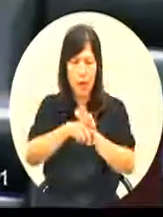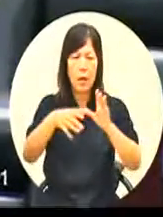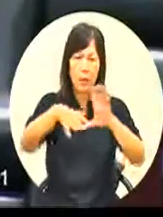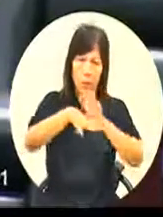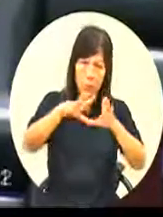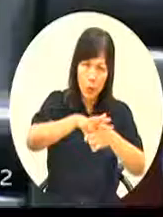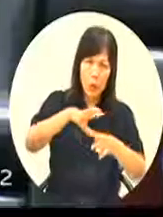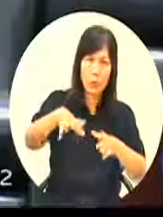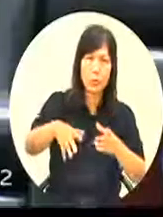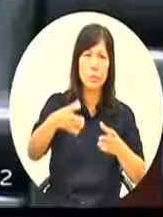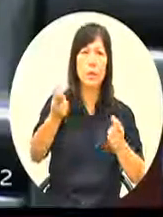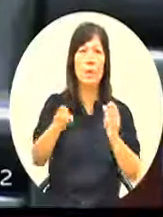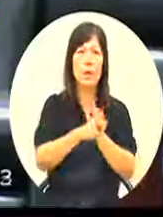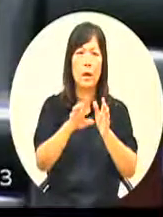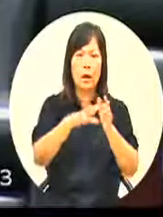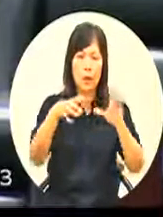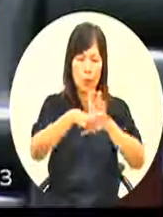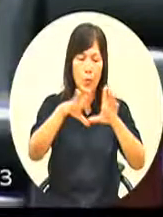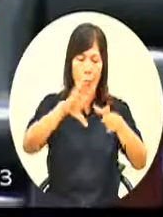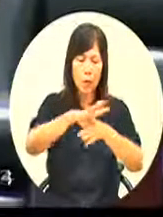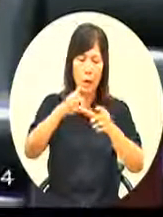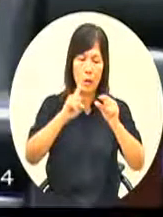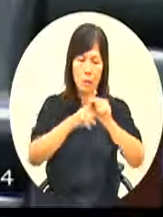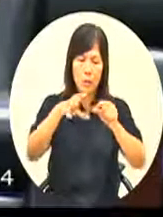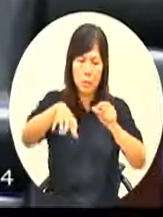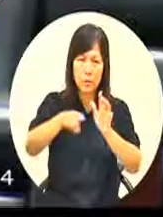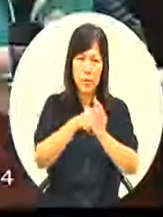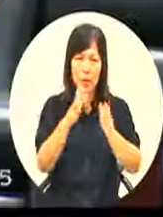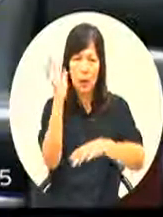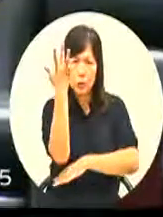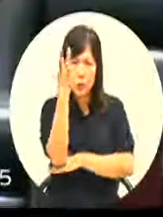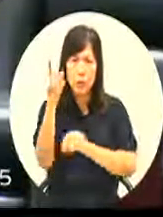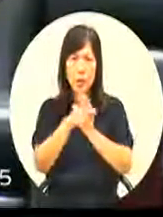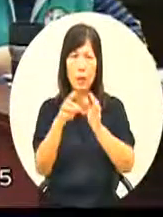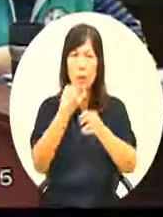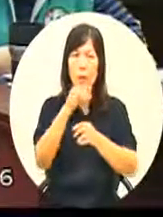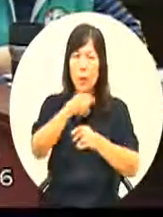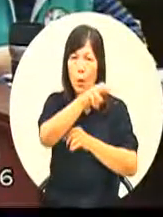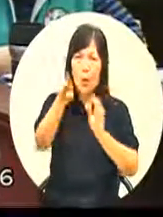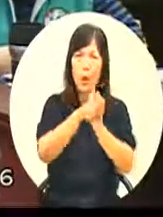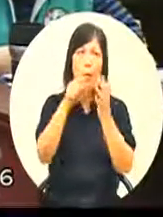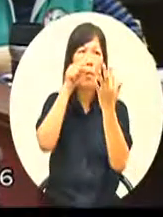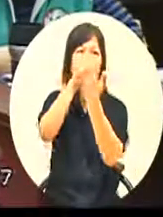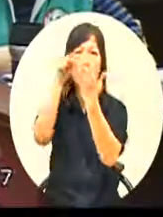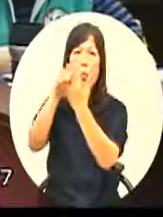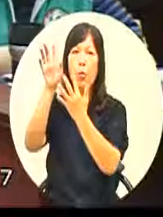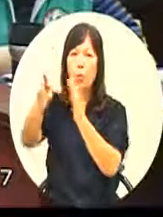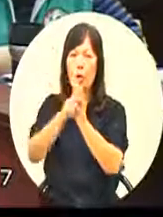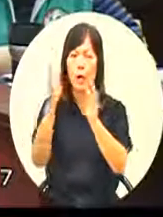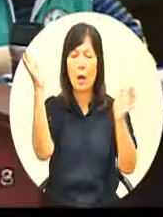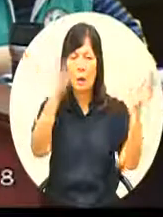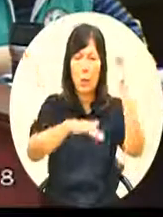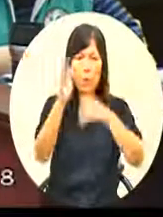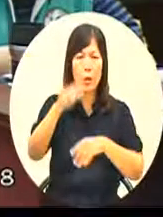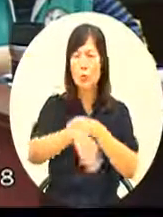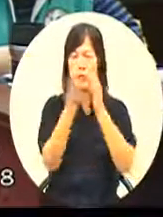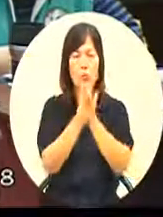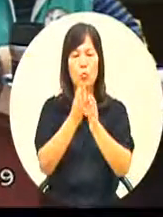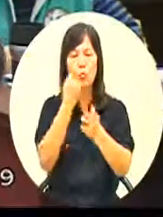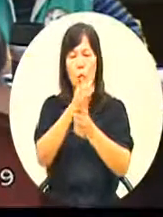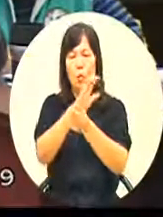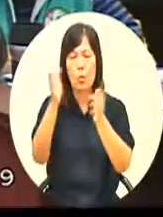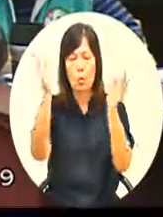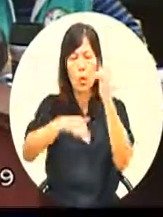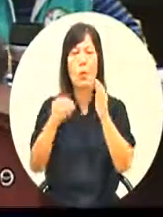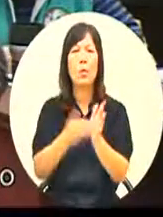们也看到文化中心前面那些树，第一次觉得文化中心的空间那么穿透，因为树倒了真的是几乎全毁了，所以